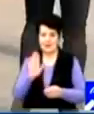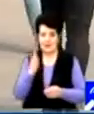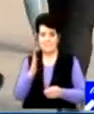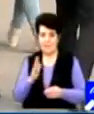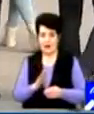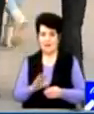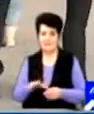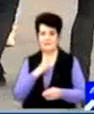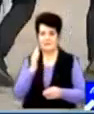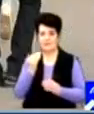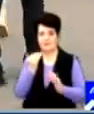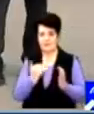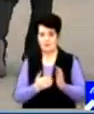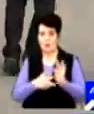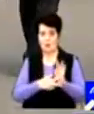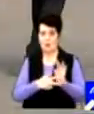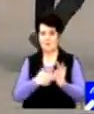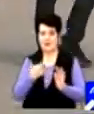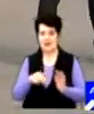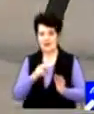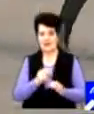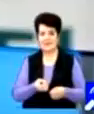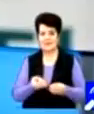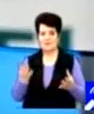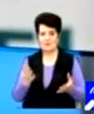în termometre va coborî până la 8 grade pe timp de zi.